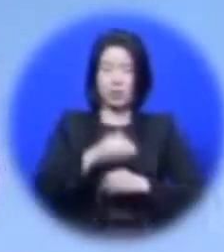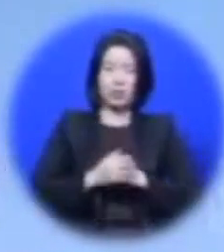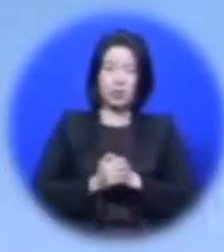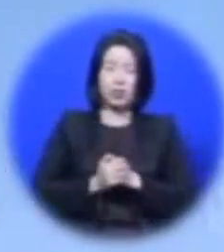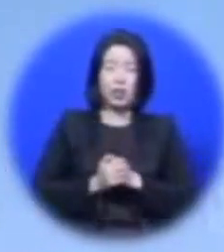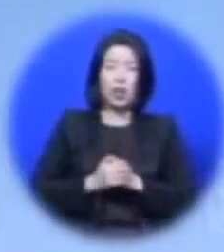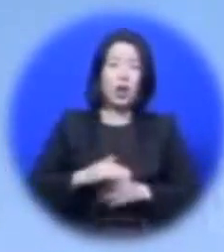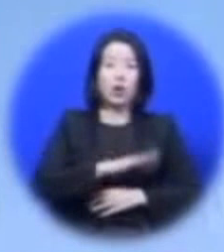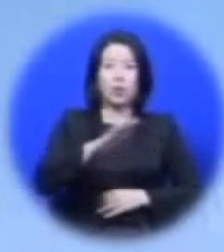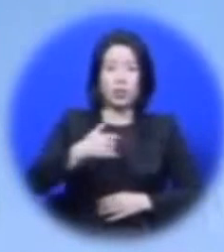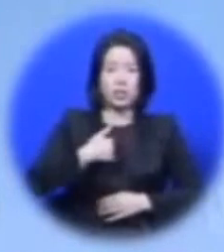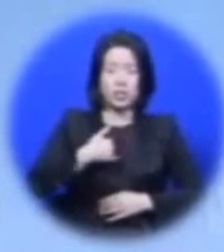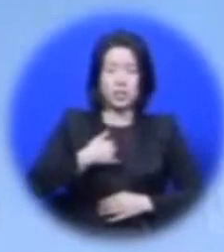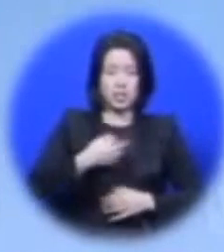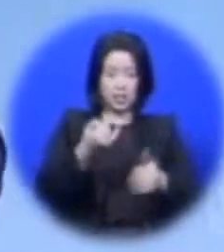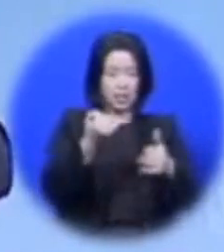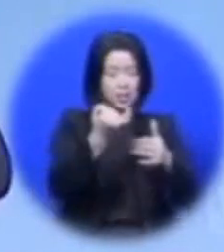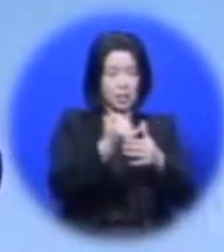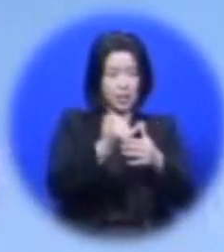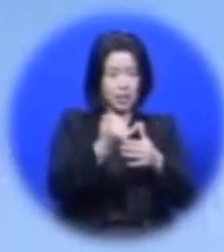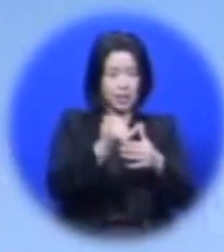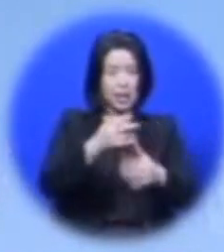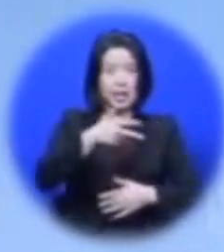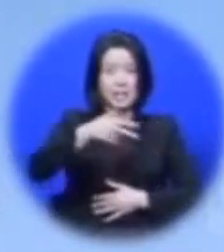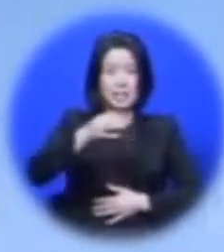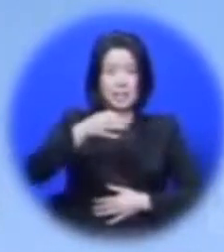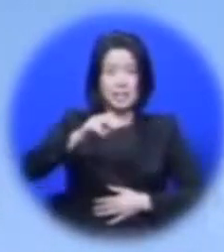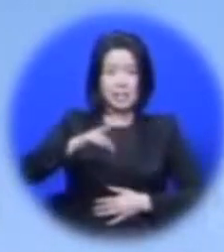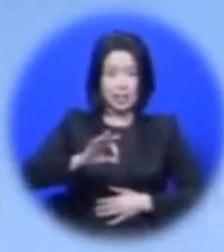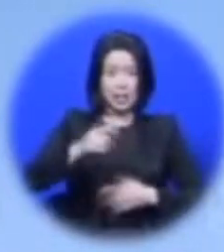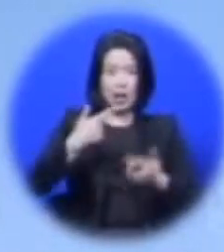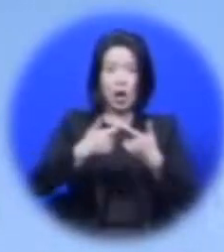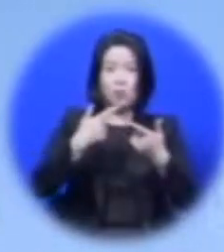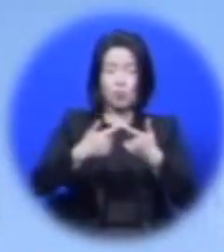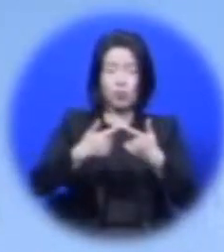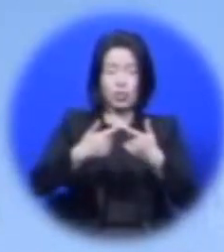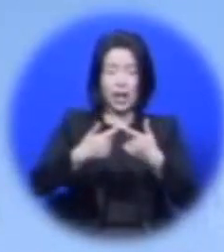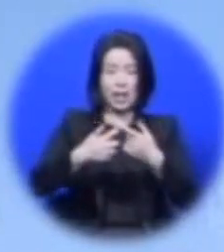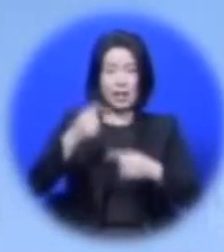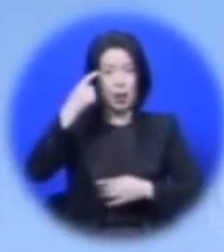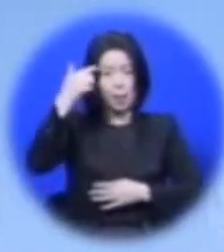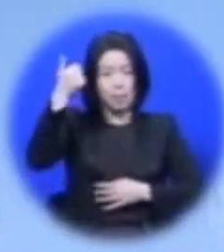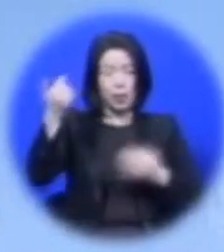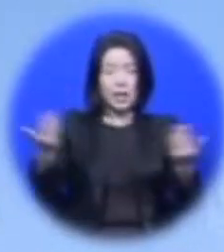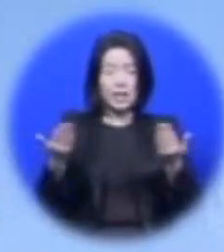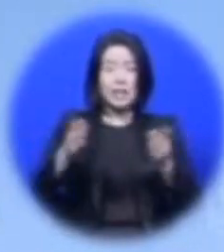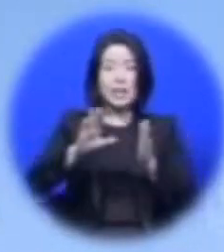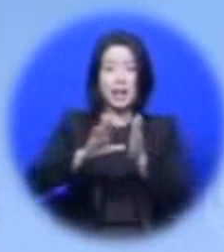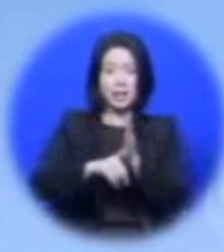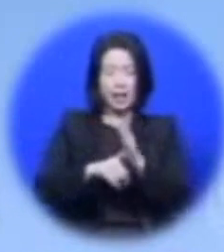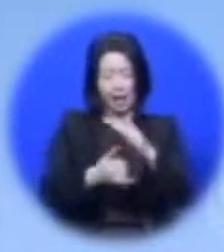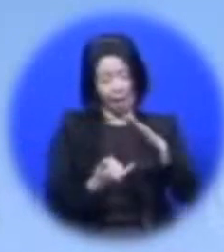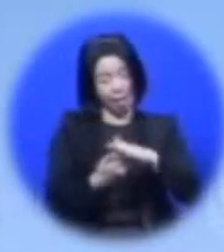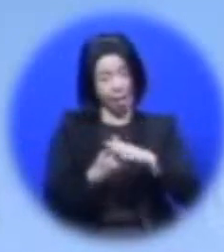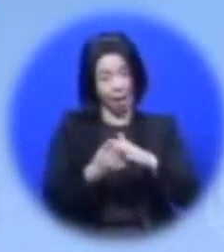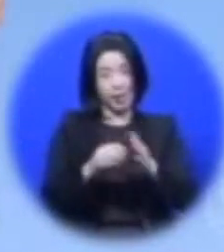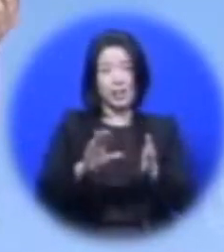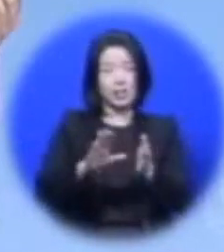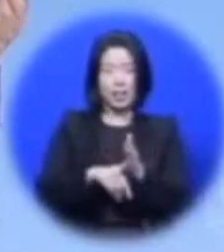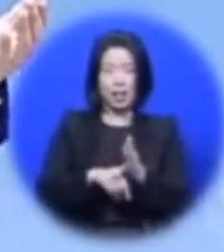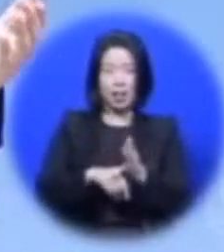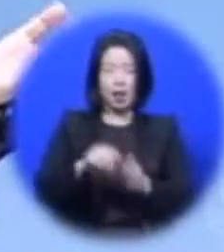저희 큰딸 지영이가 제가 부산에서 목회할 때 아주 어릴 때죠. 유명한